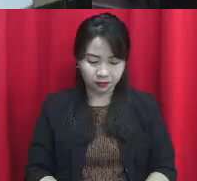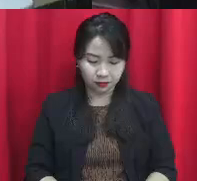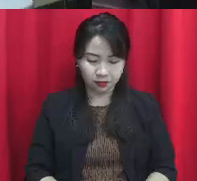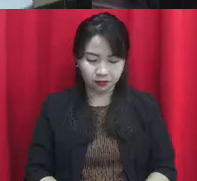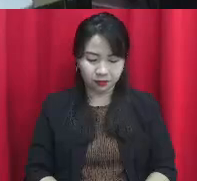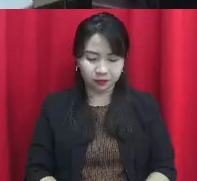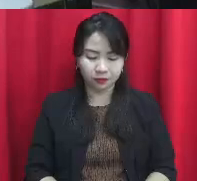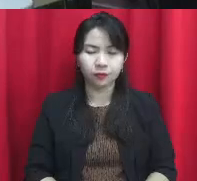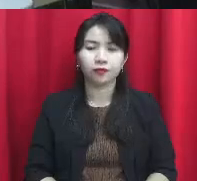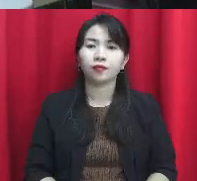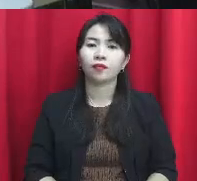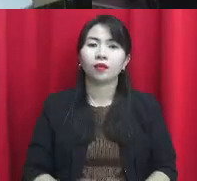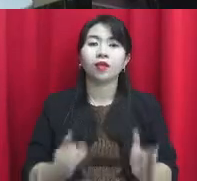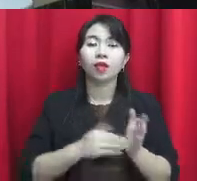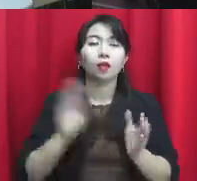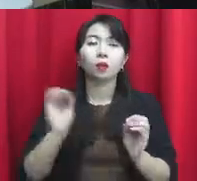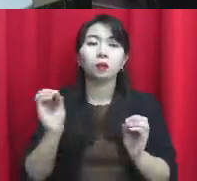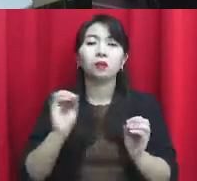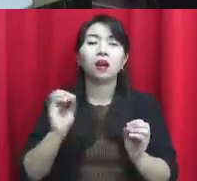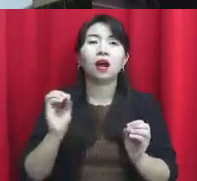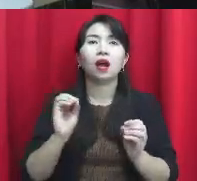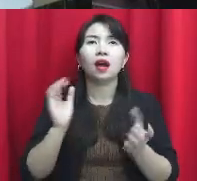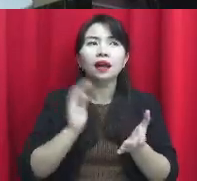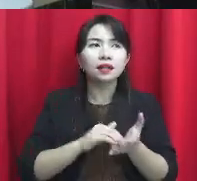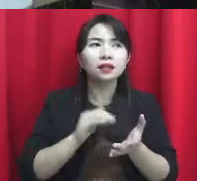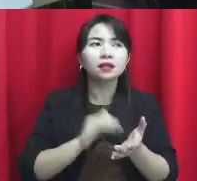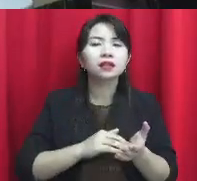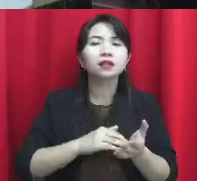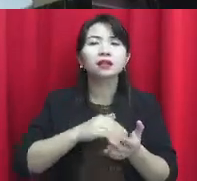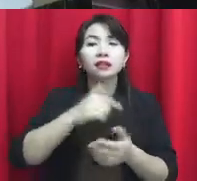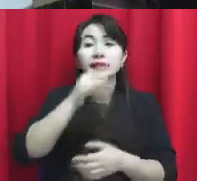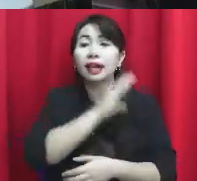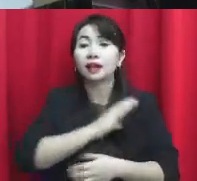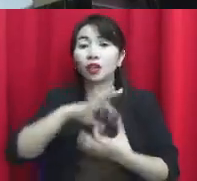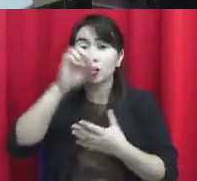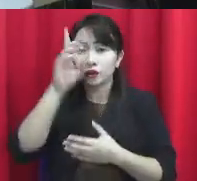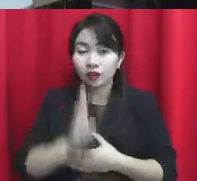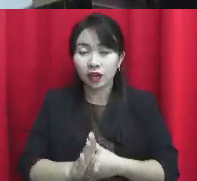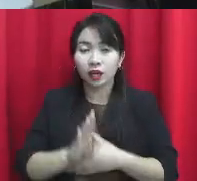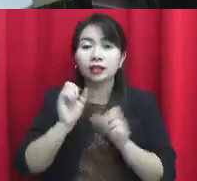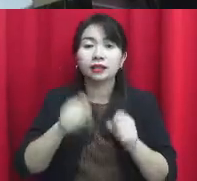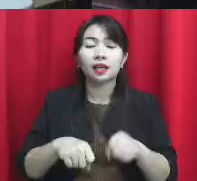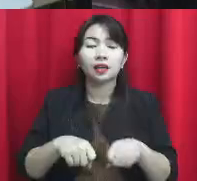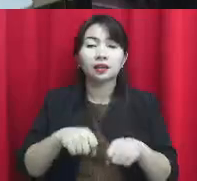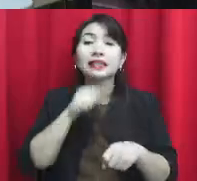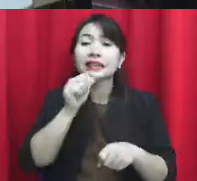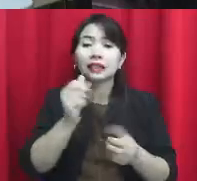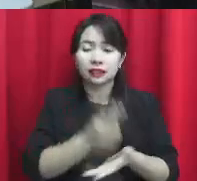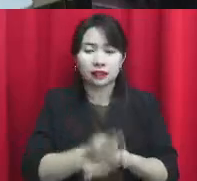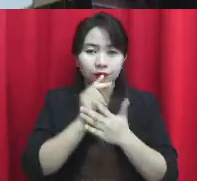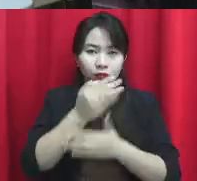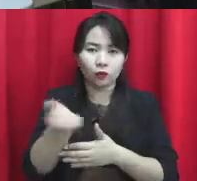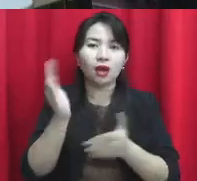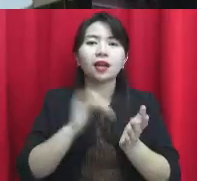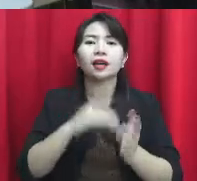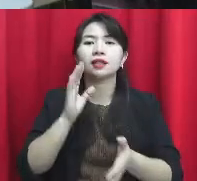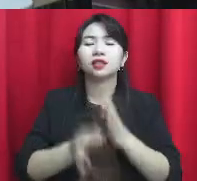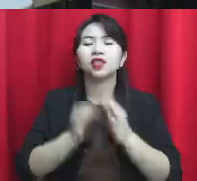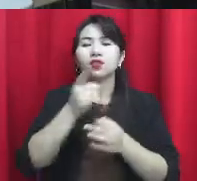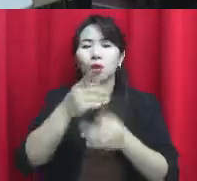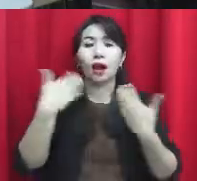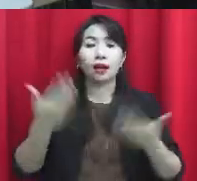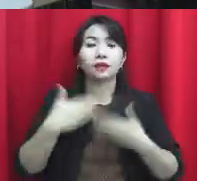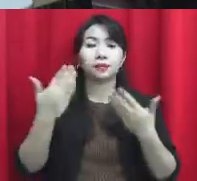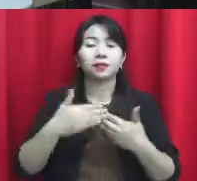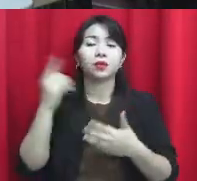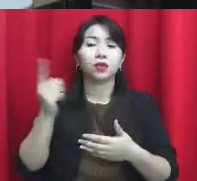kundi yung katangian ng Diyos na which is yun naman yung mag-hold sa lahat ng bagay pag meron ka kapag ang kasiyahan mo ay nasa Diyos